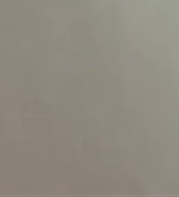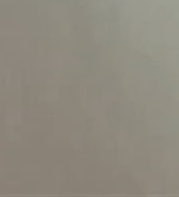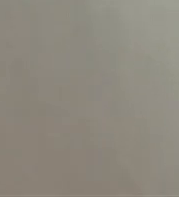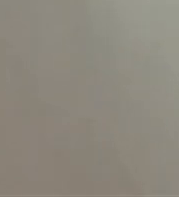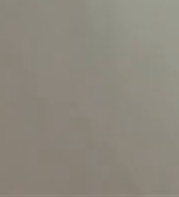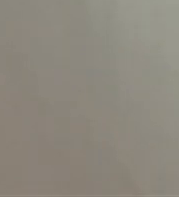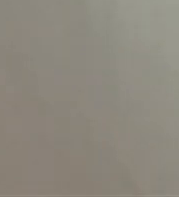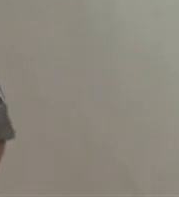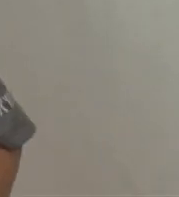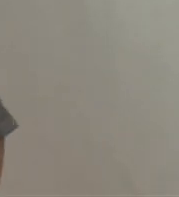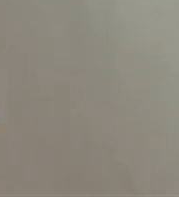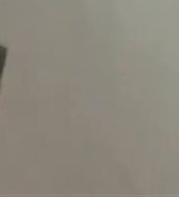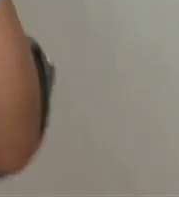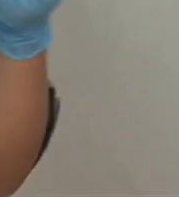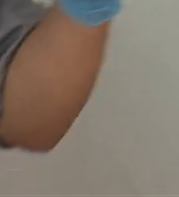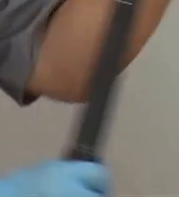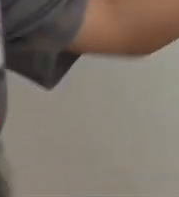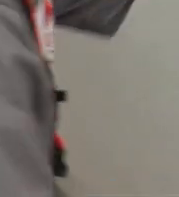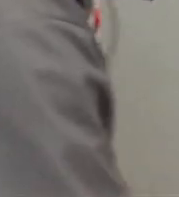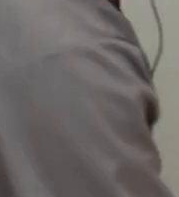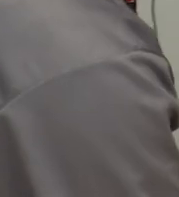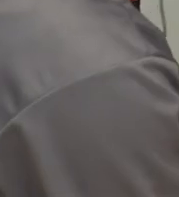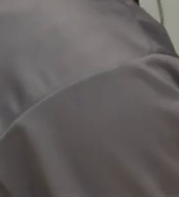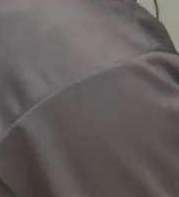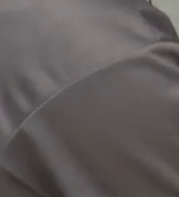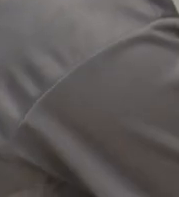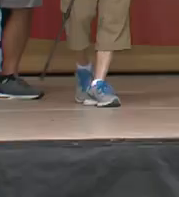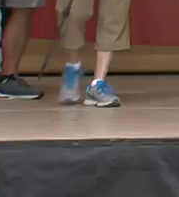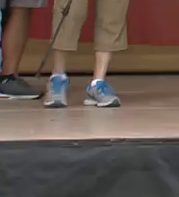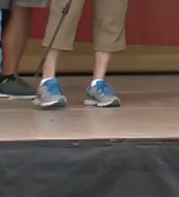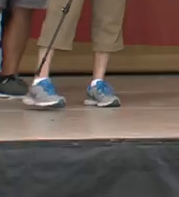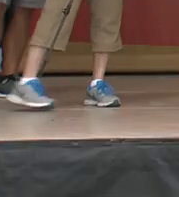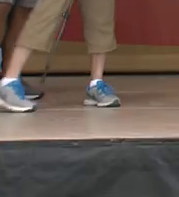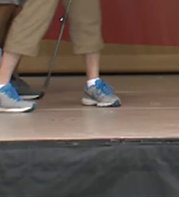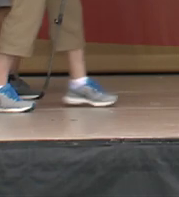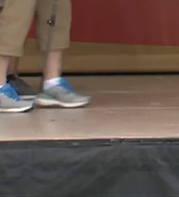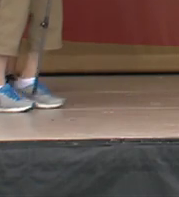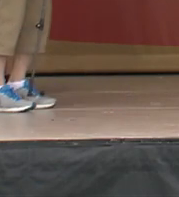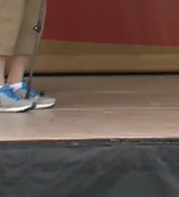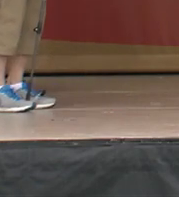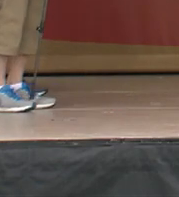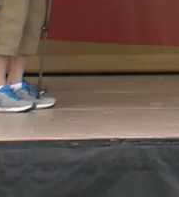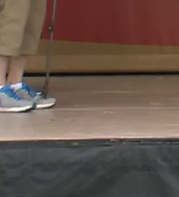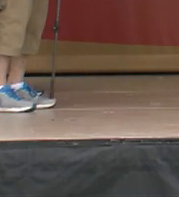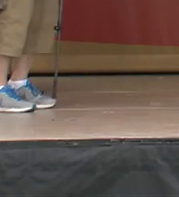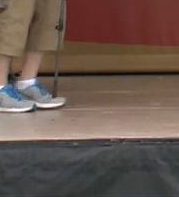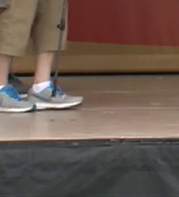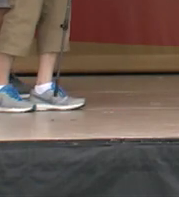Thank you.